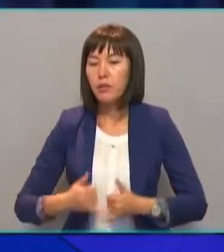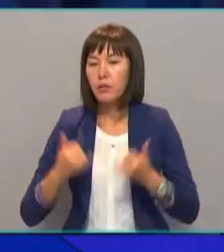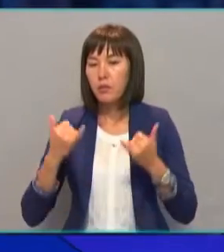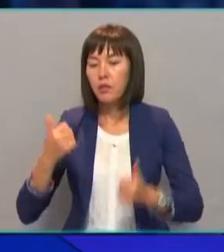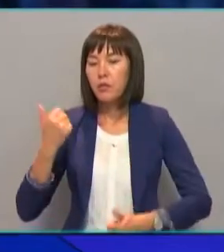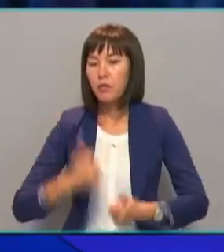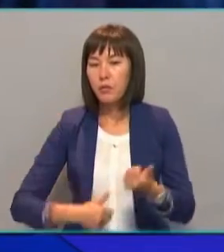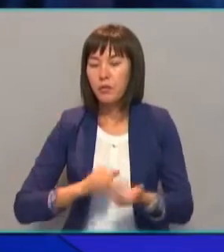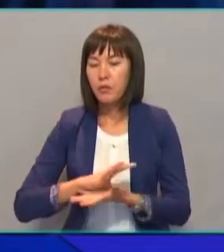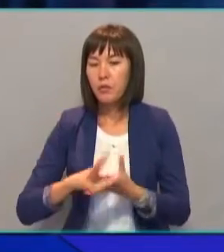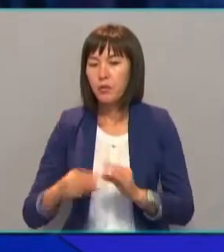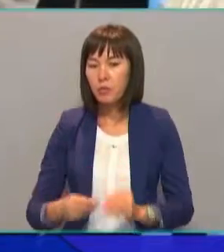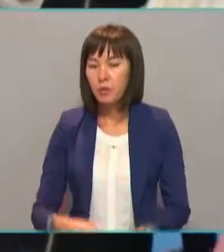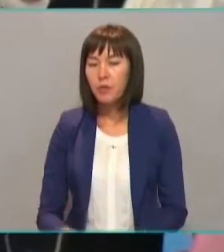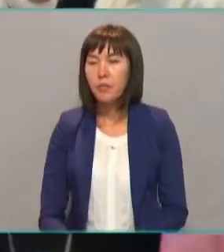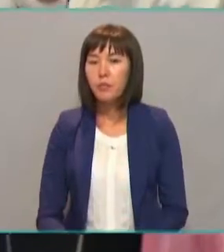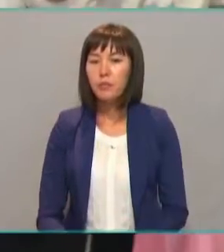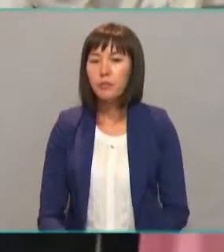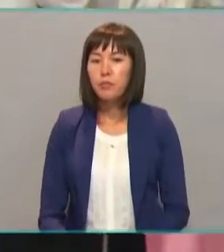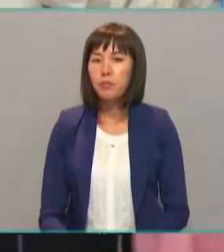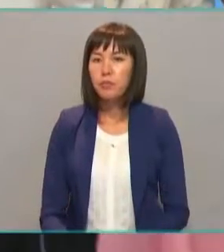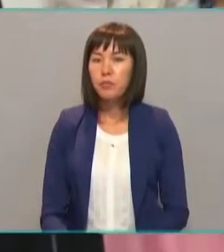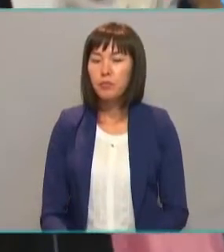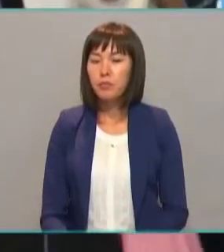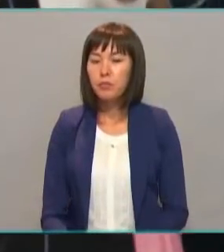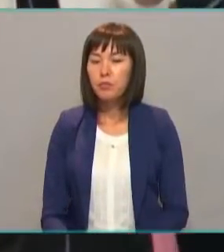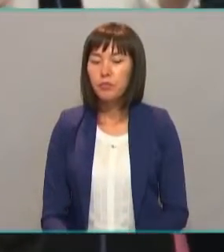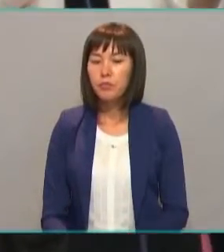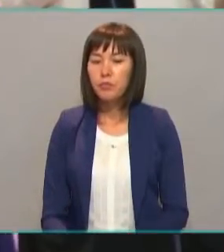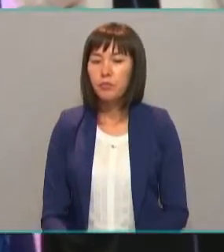бүгінгі байқауды қорытындылады. Маржан Жорабай, Нұрғожа Мамилов, Олжас Байтуов, жаңалықтар.